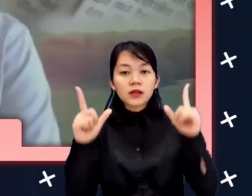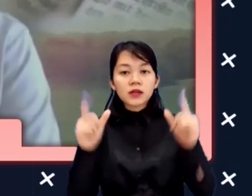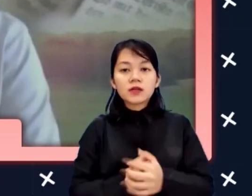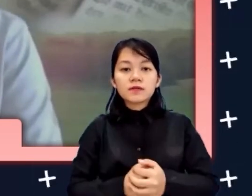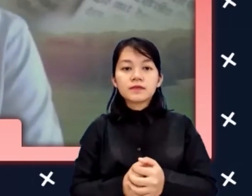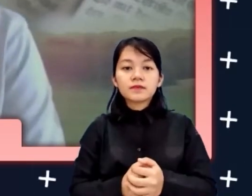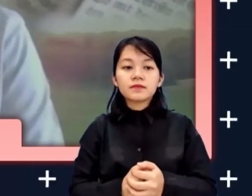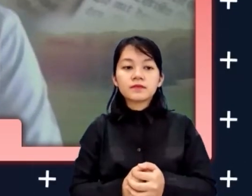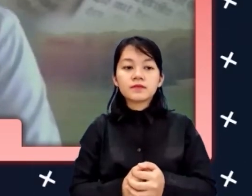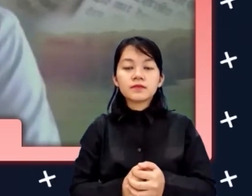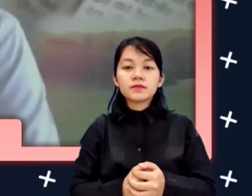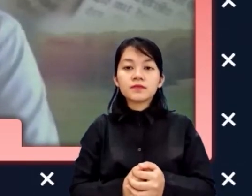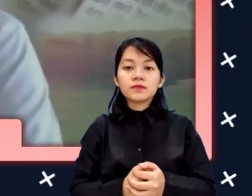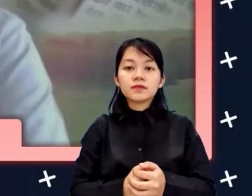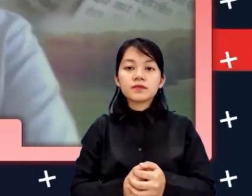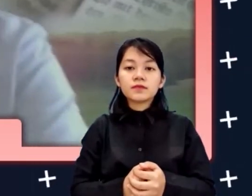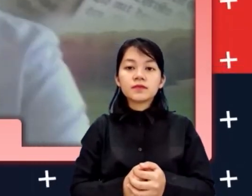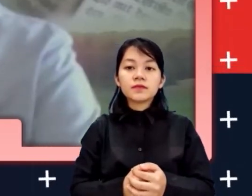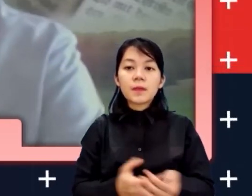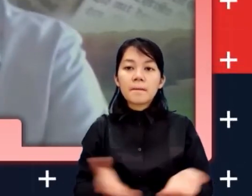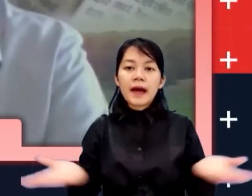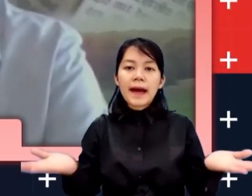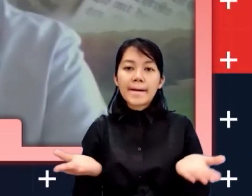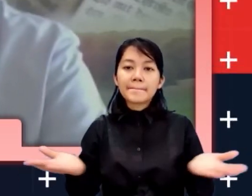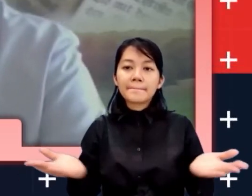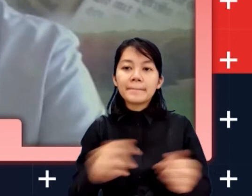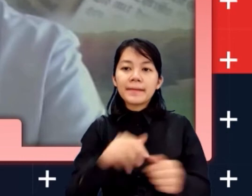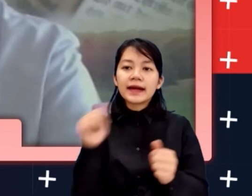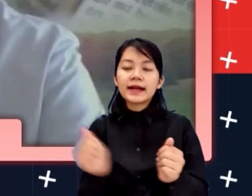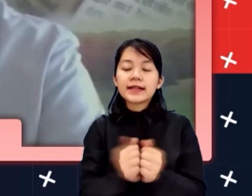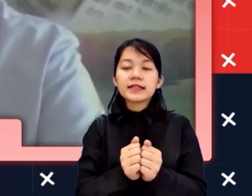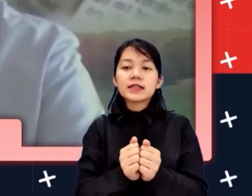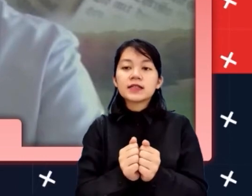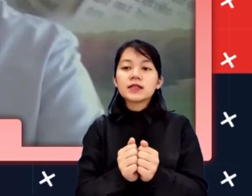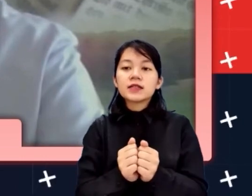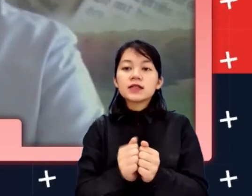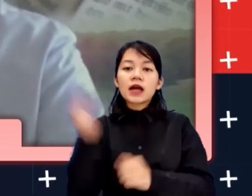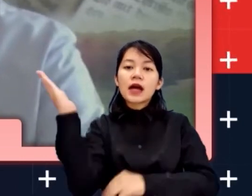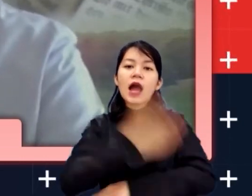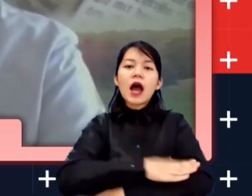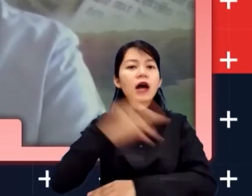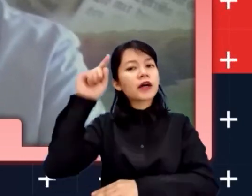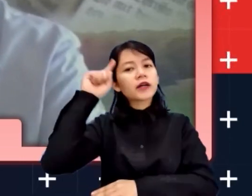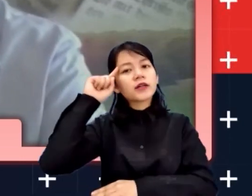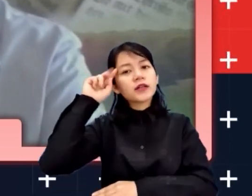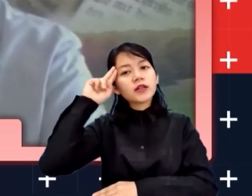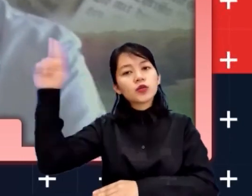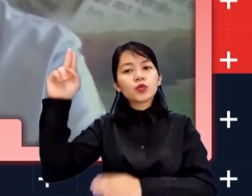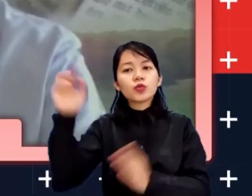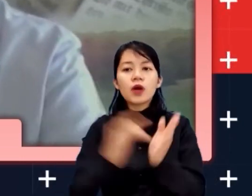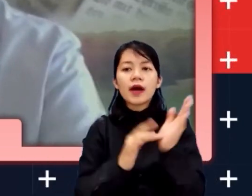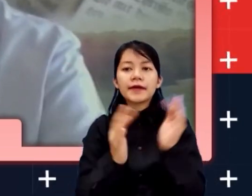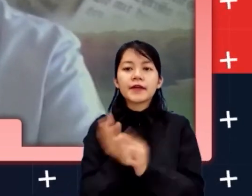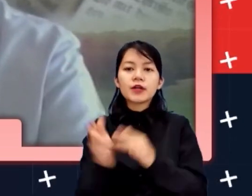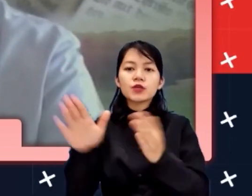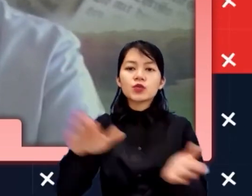Tuhan Yesus mati, yaitu hari Jumat? Atau bagaimana dengan hari kenaikannya? Yang kalau